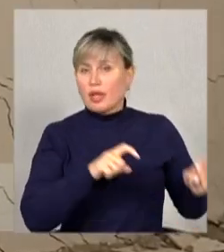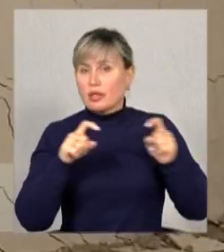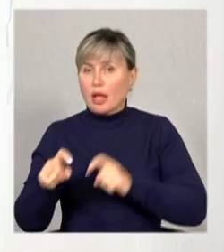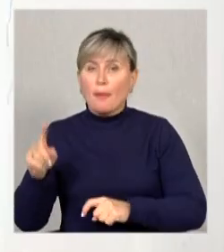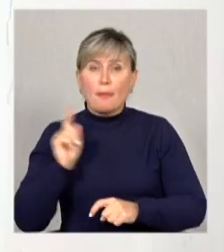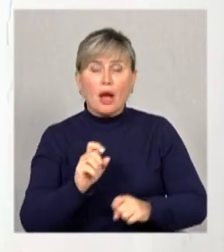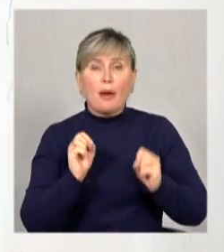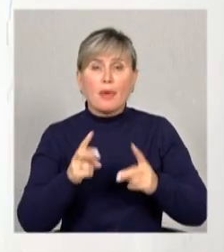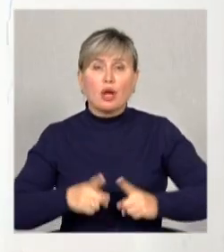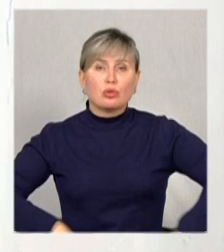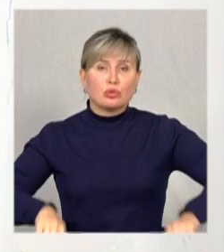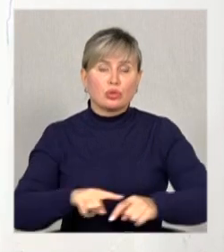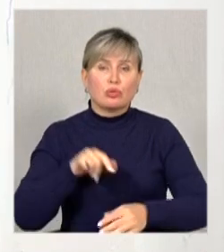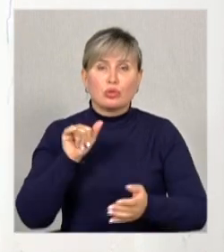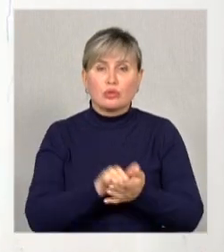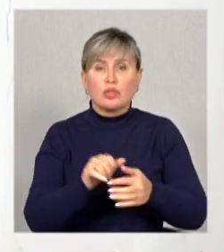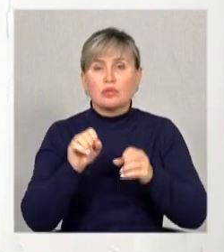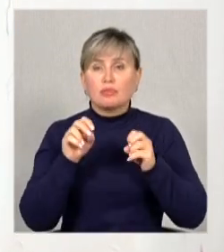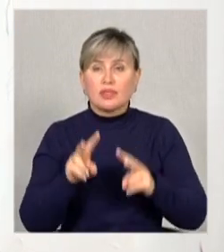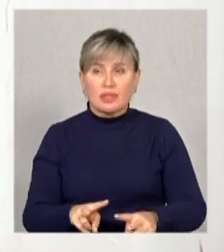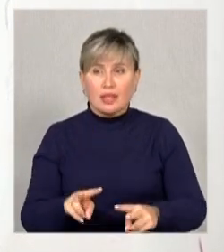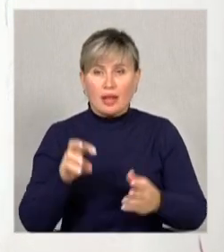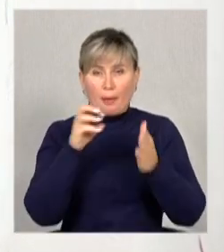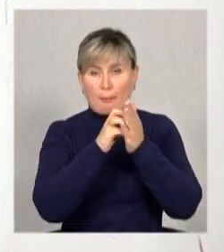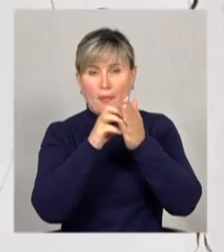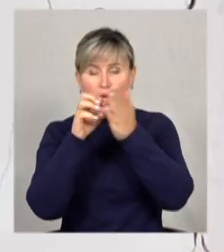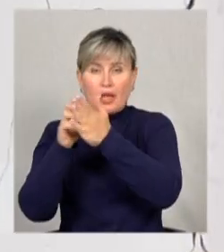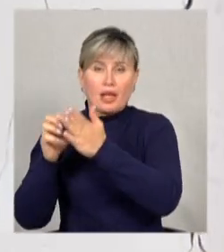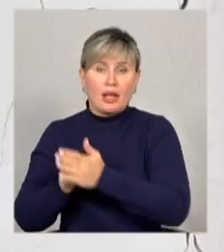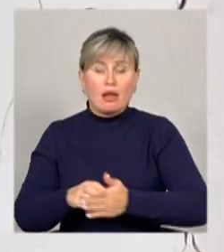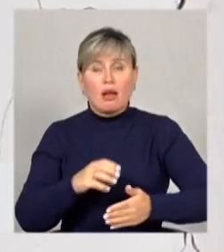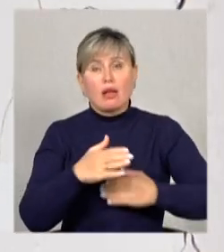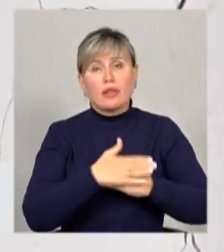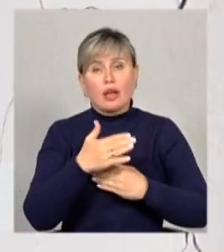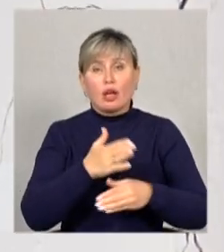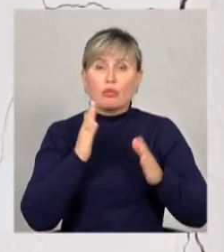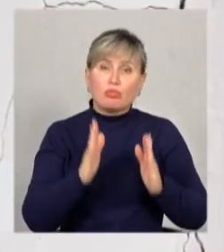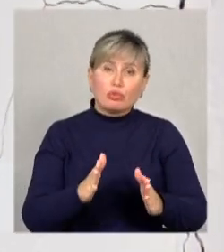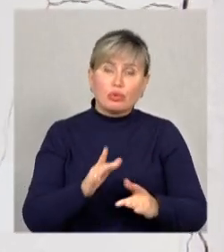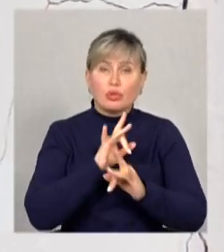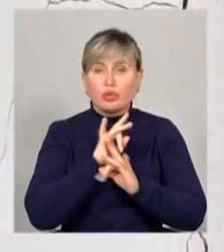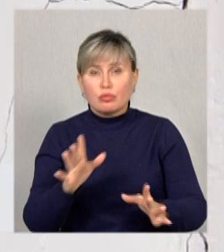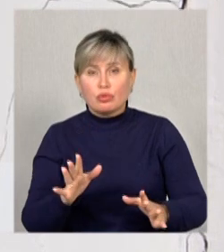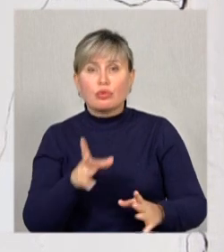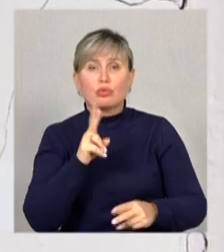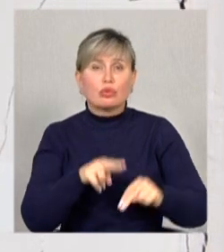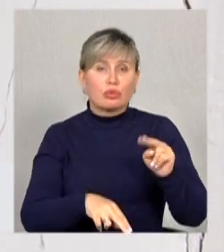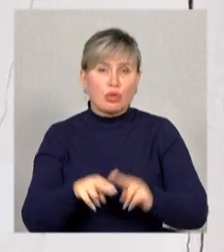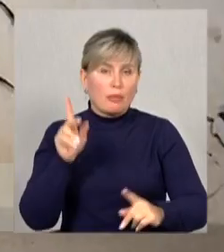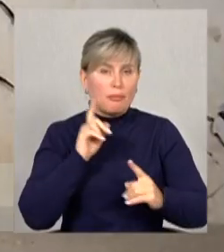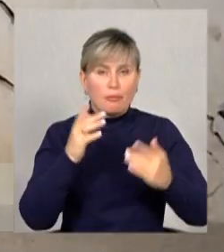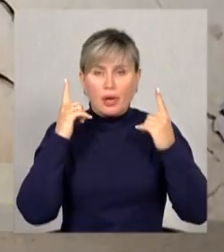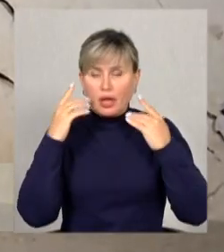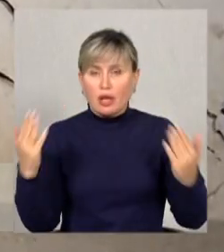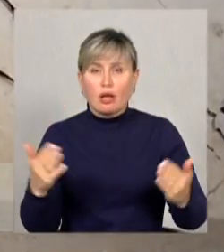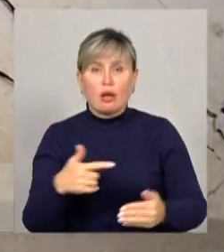на опасные участки установили специальные маячки. Привлекут ли недобросовестного застройщика к ответственности, тоже не ясно. У компании уже